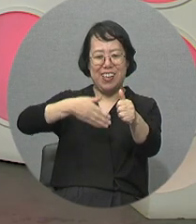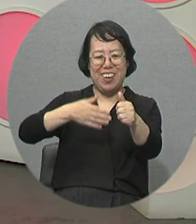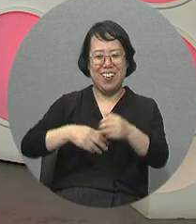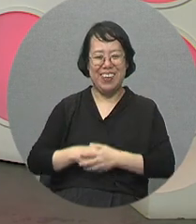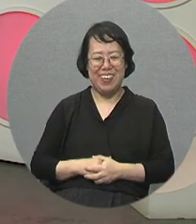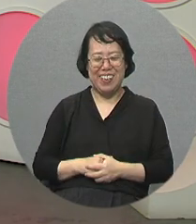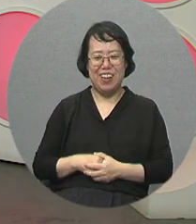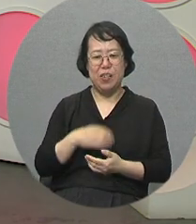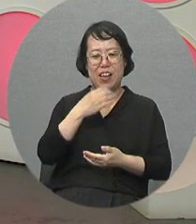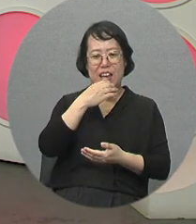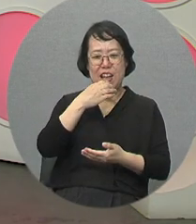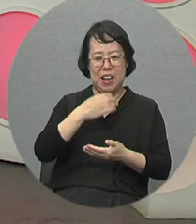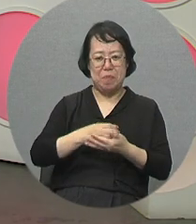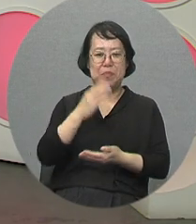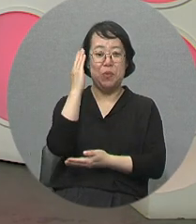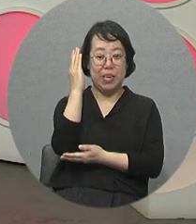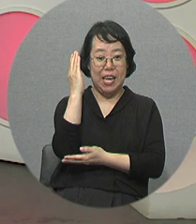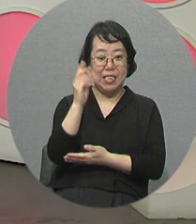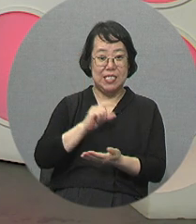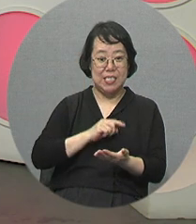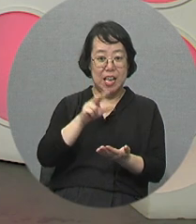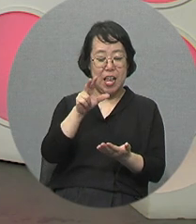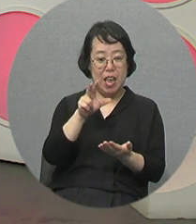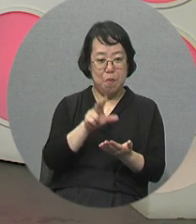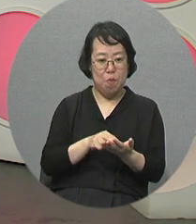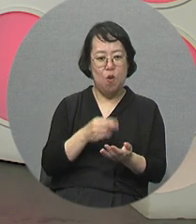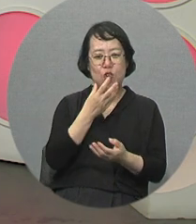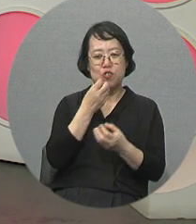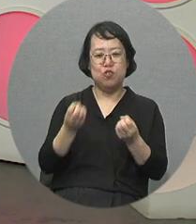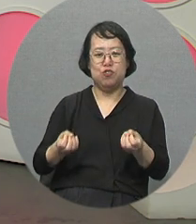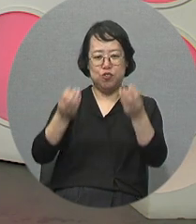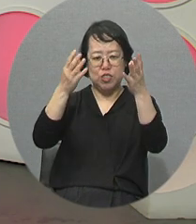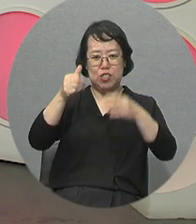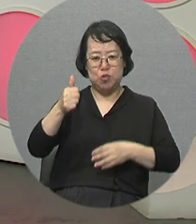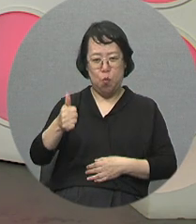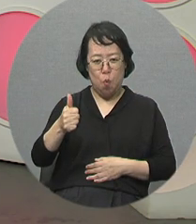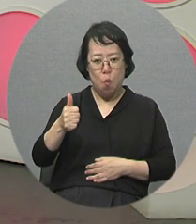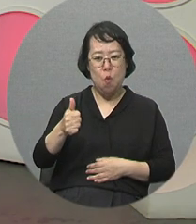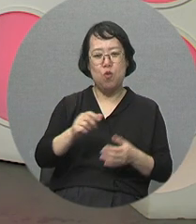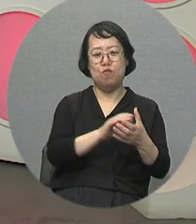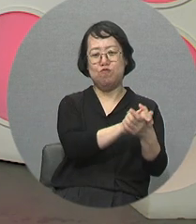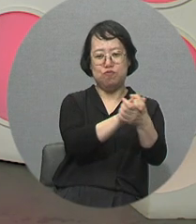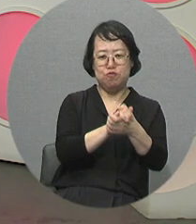네, 오늘의 감동사연 제목은요, 축의금과 바뀐 우정입니다.